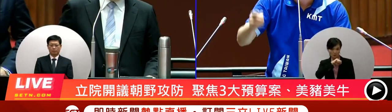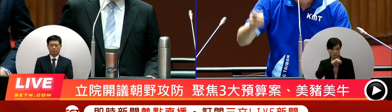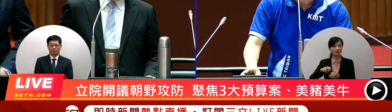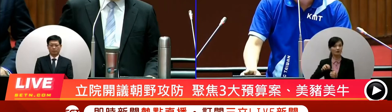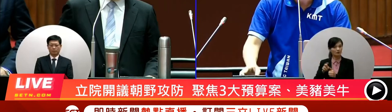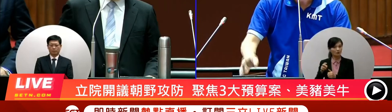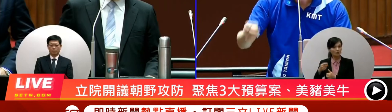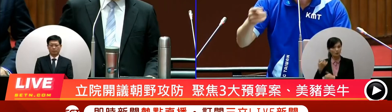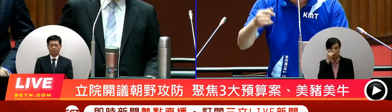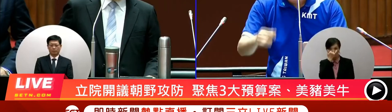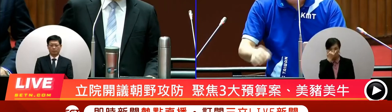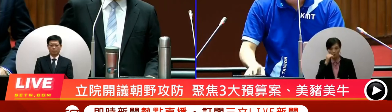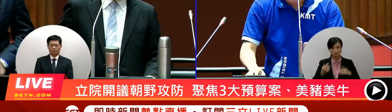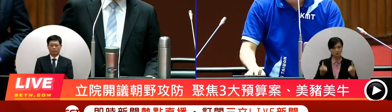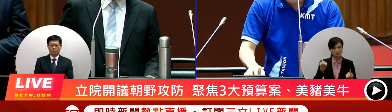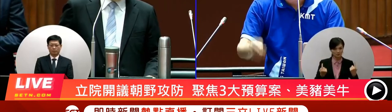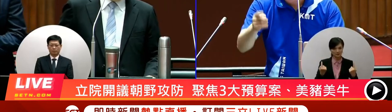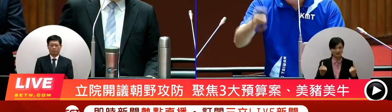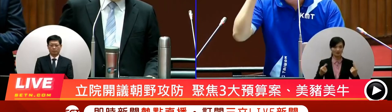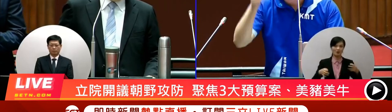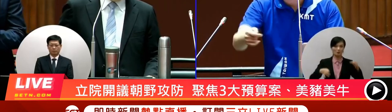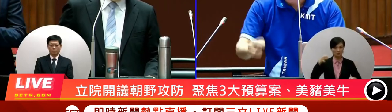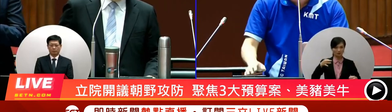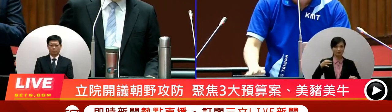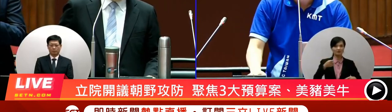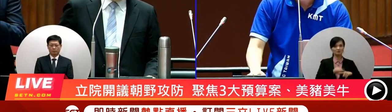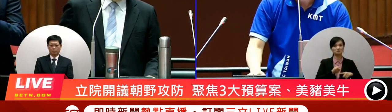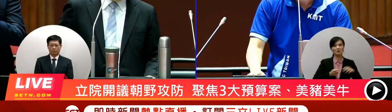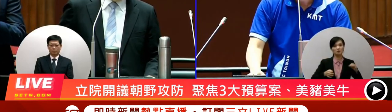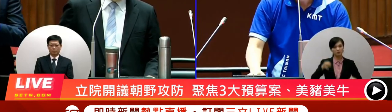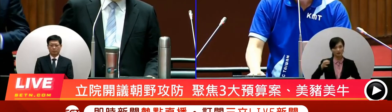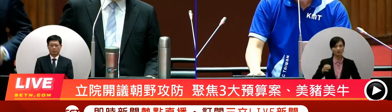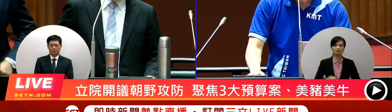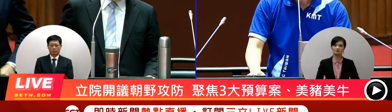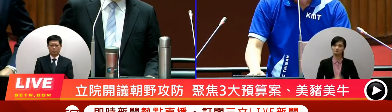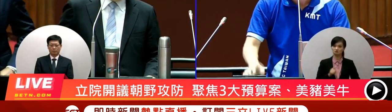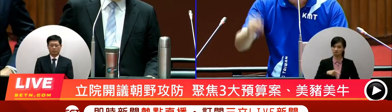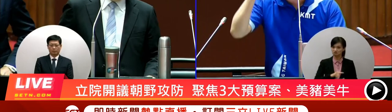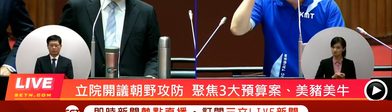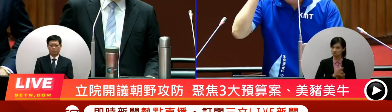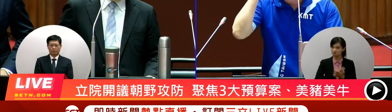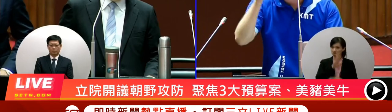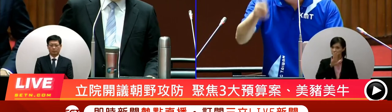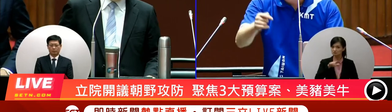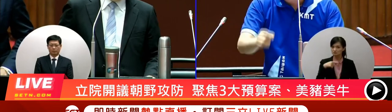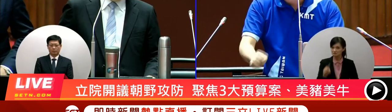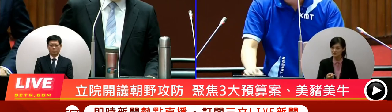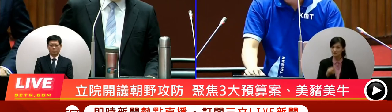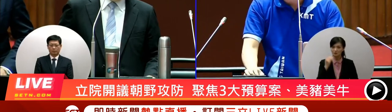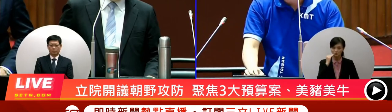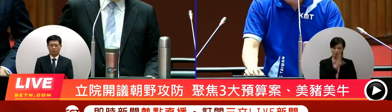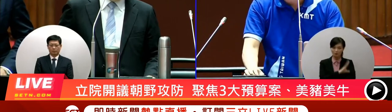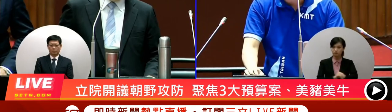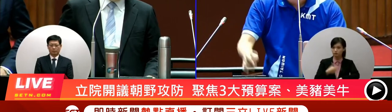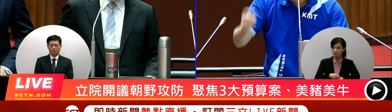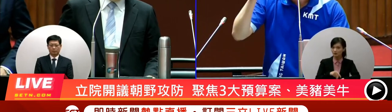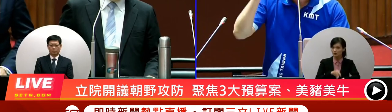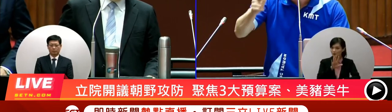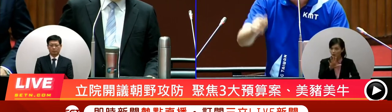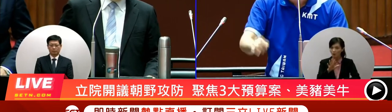肉精的美猪，大家想象一下，成本会更低嘛？ 怎么不会对国内的养猪产